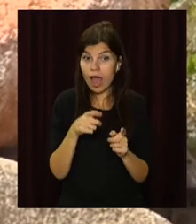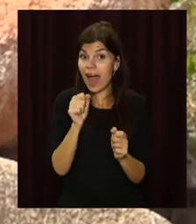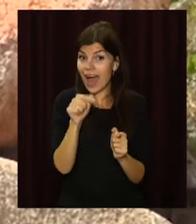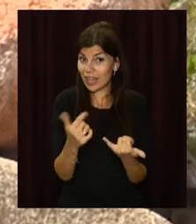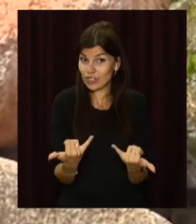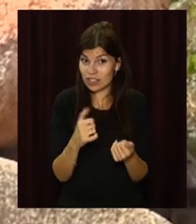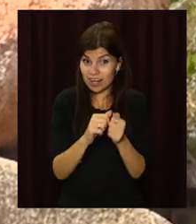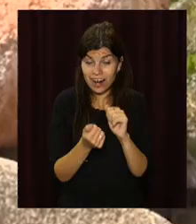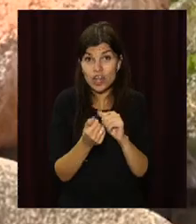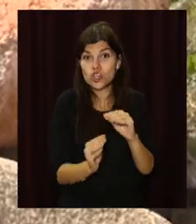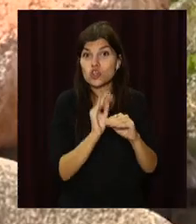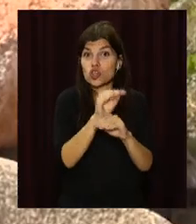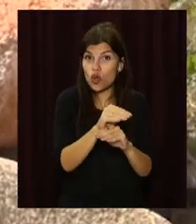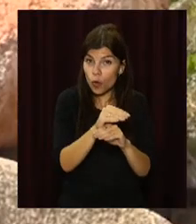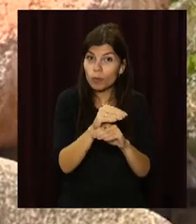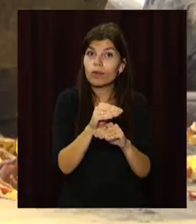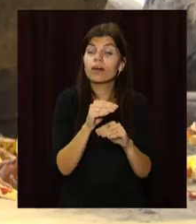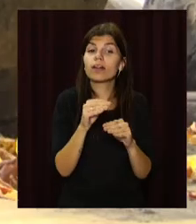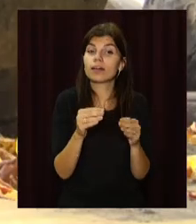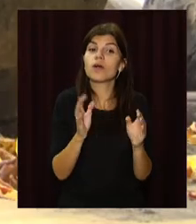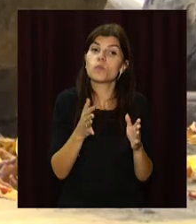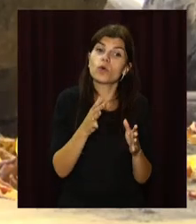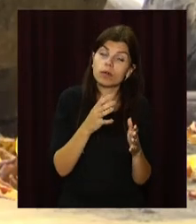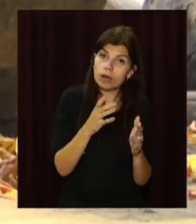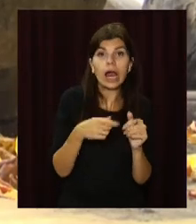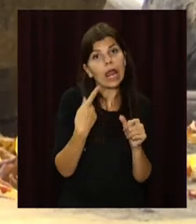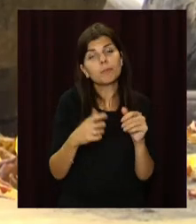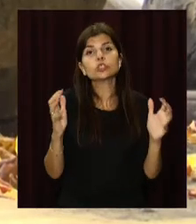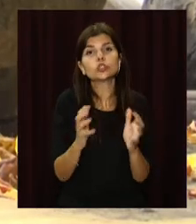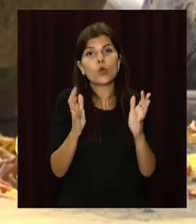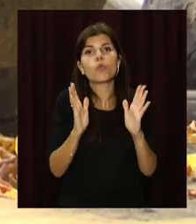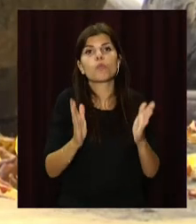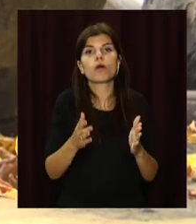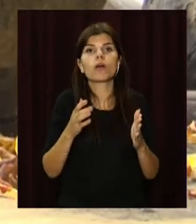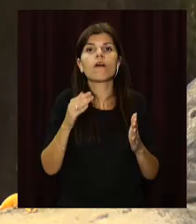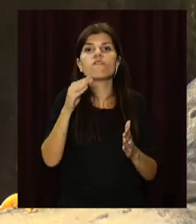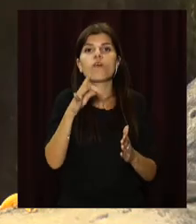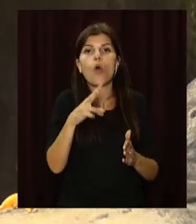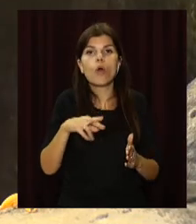або ж приєднається до сородичів найближчим часом, або ж буде зберігатись у фондах